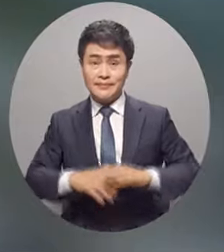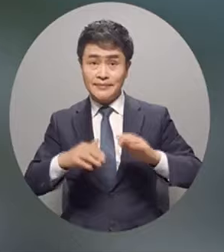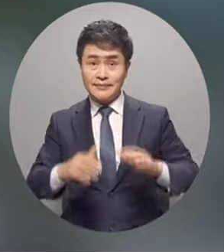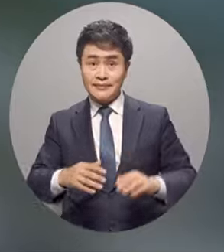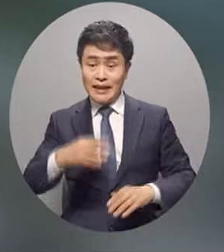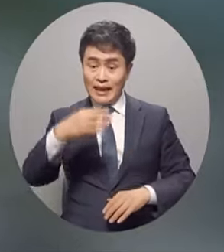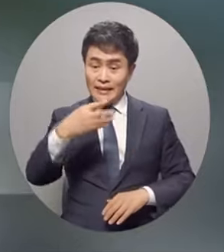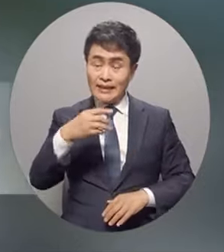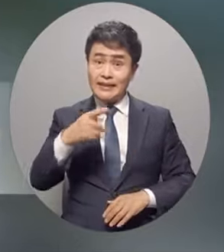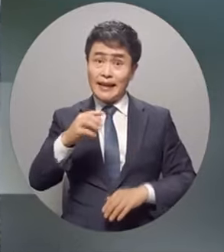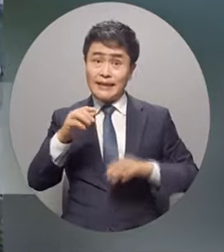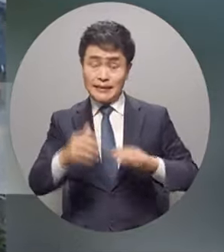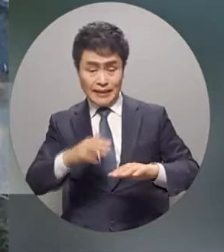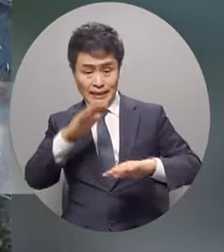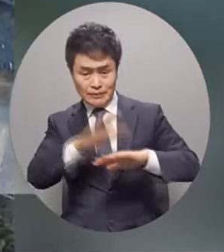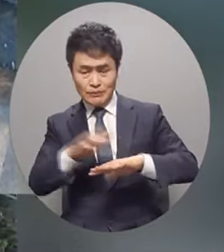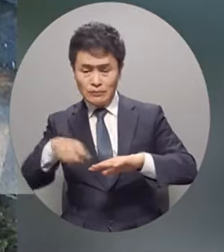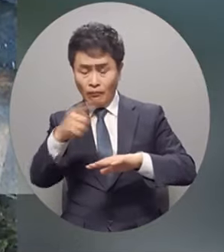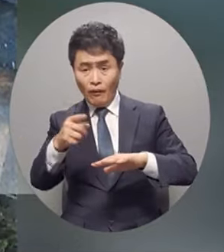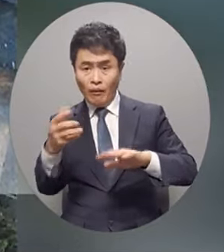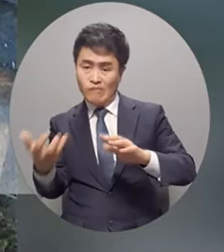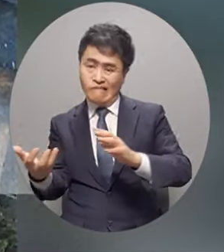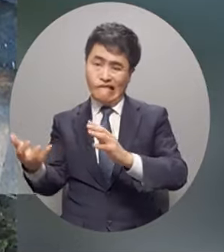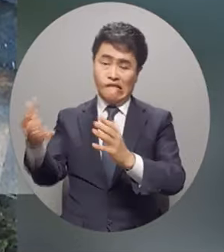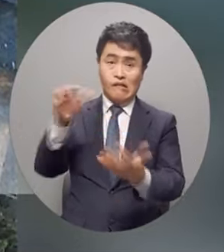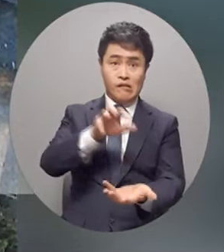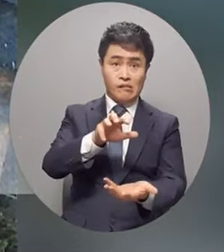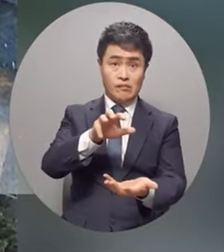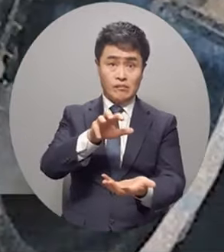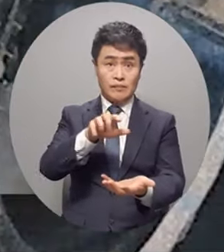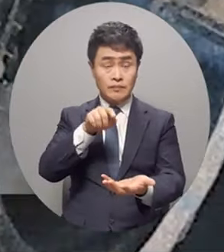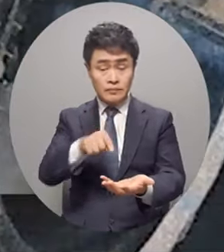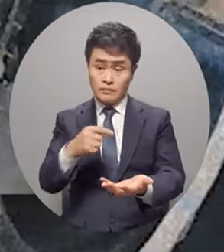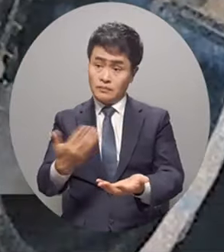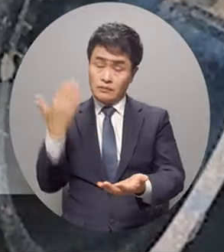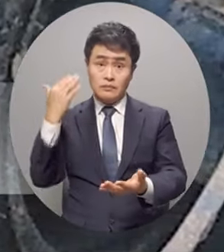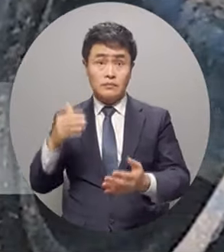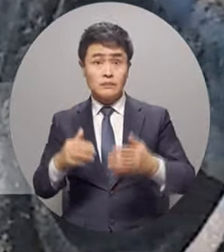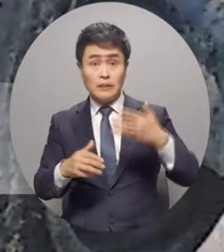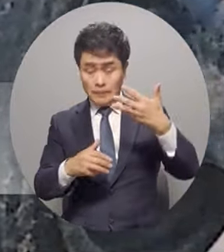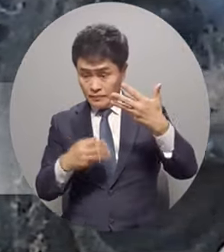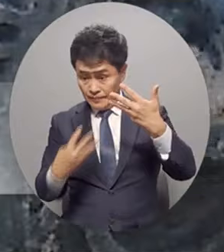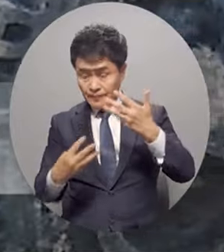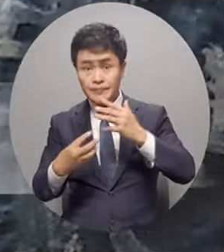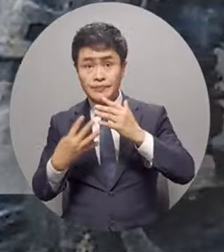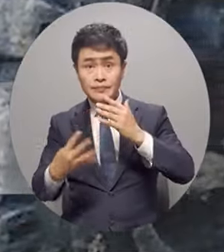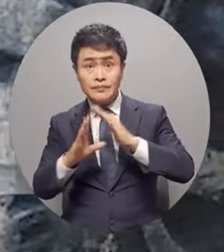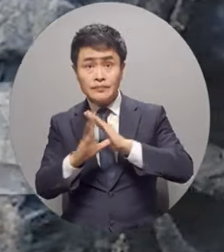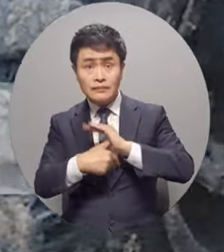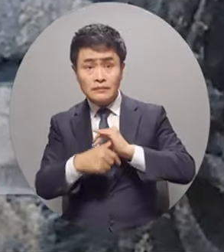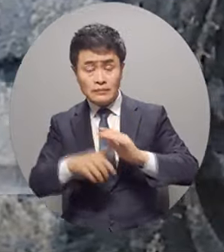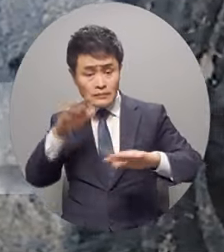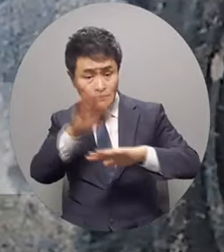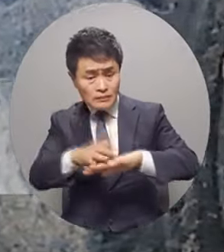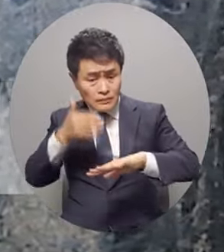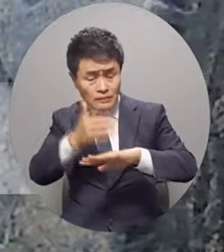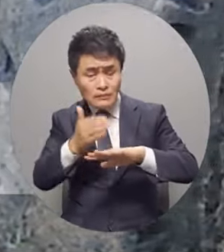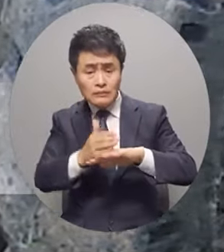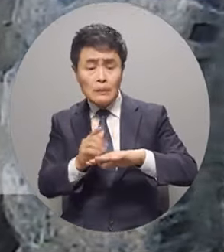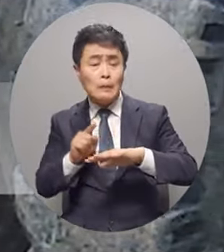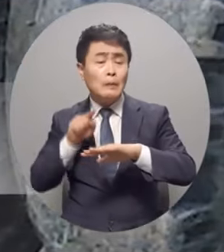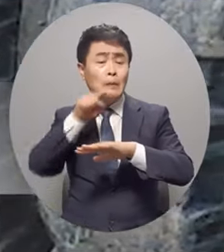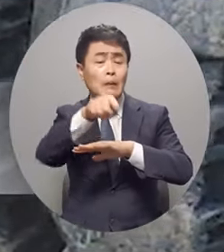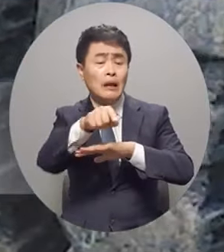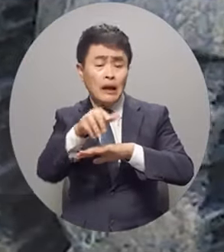트랙터가 농로 옆 수풀 사이에 거꾸로 끼어 있습니다. 지난 4일 경작하던 트랙터가 비탈길 아래로